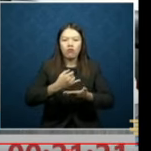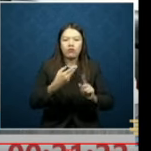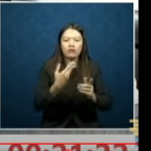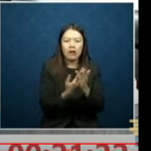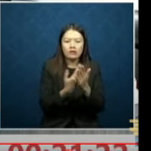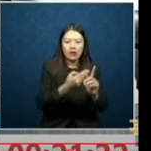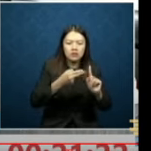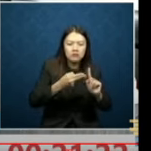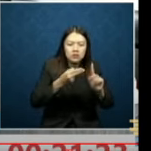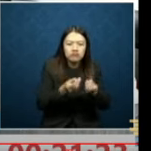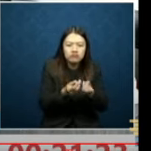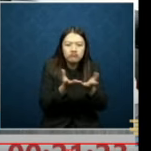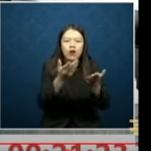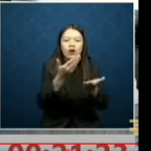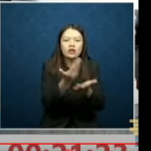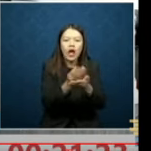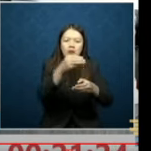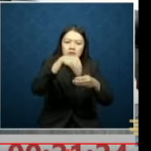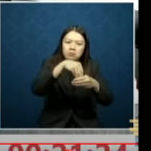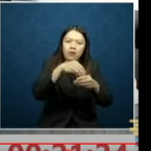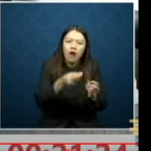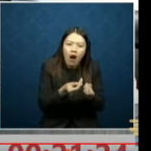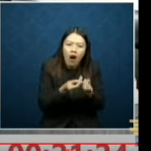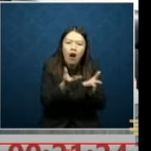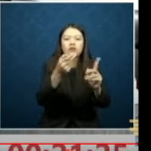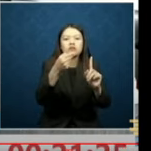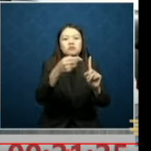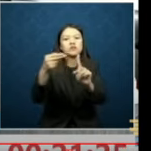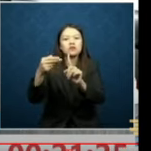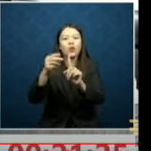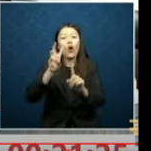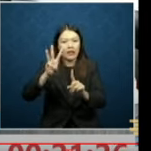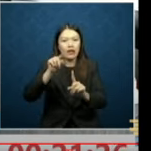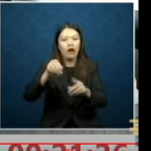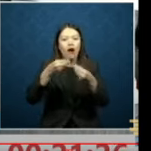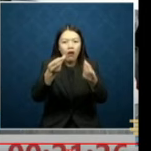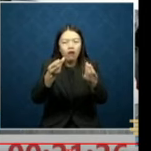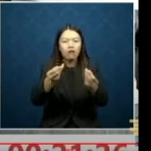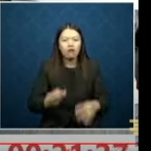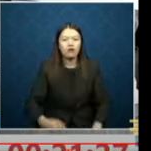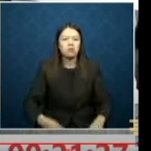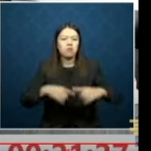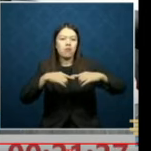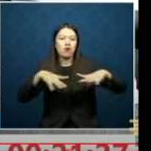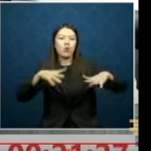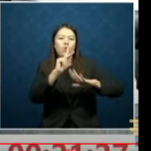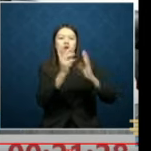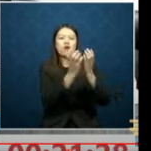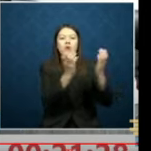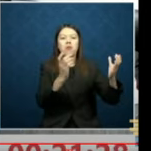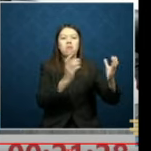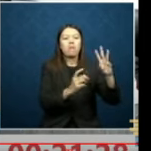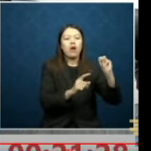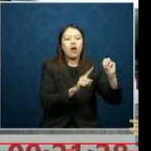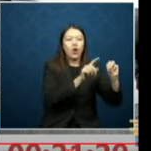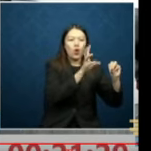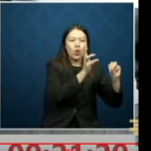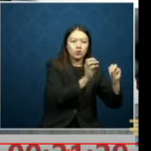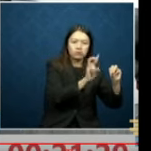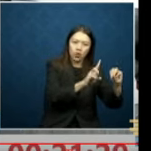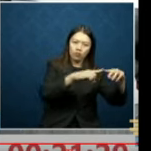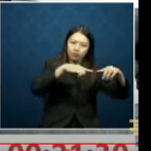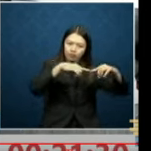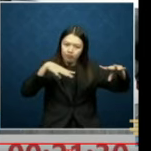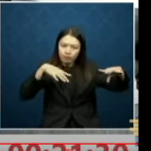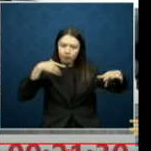การดำเนินนโยบายเติมเงิน 10,000 บาทผ่านดิจิตอลวอลเล็ตขัดรัฐธรรมนูญมาตรา162หรือ